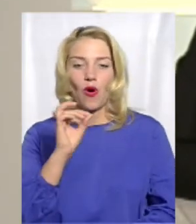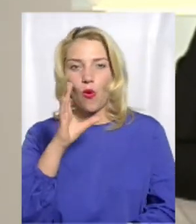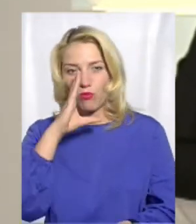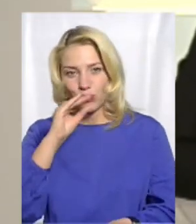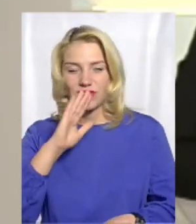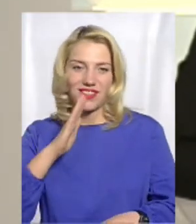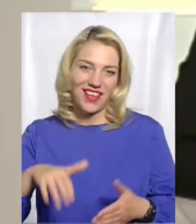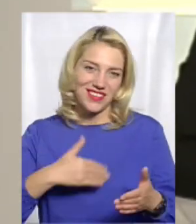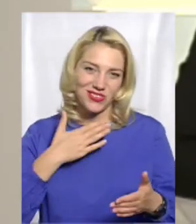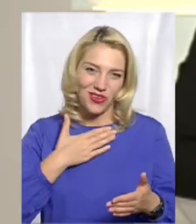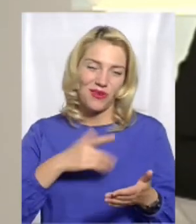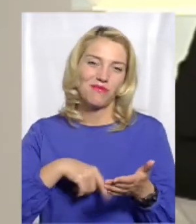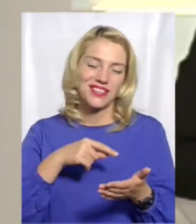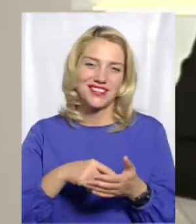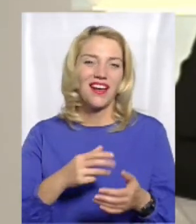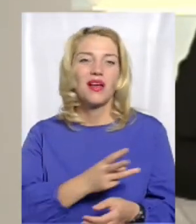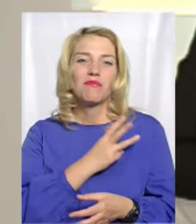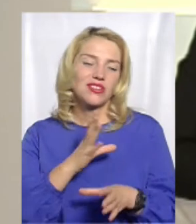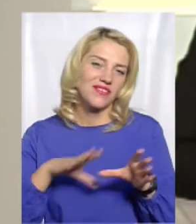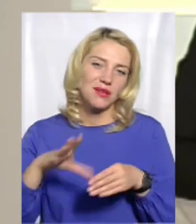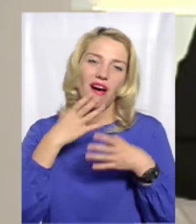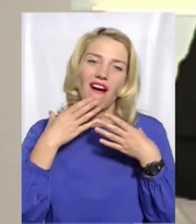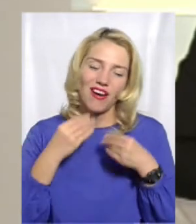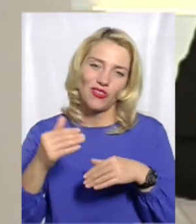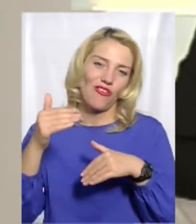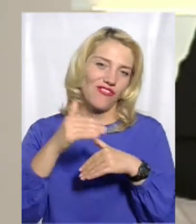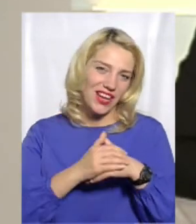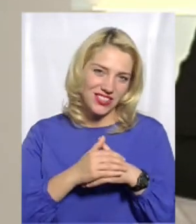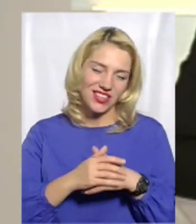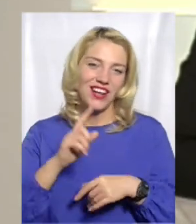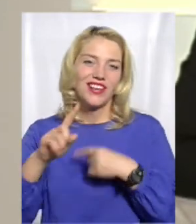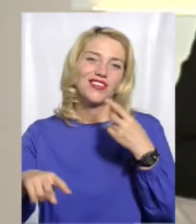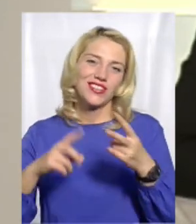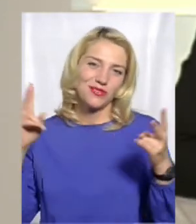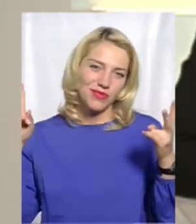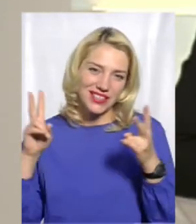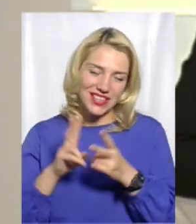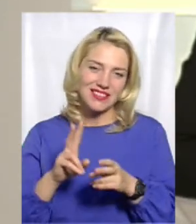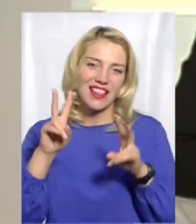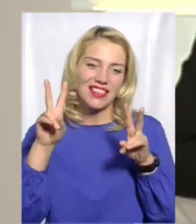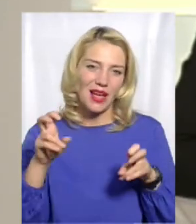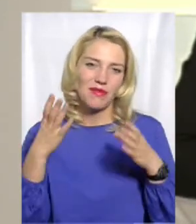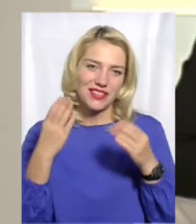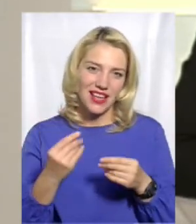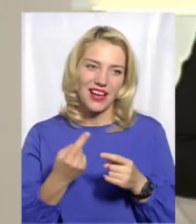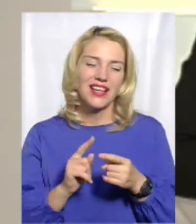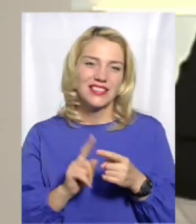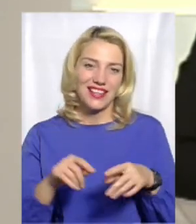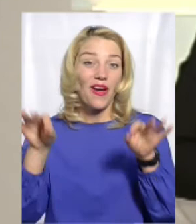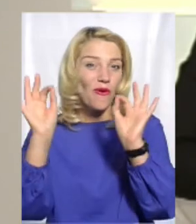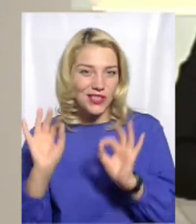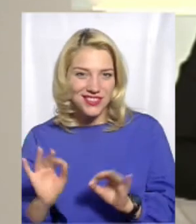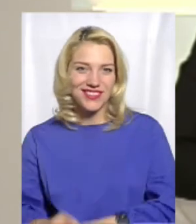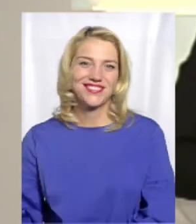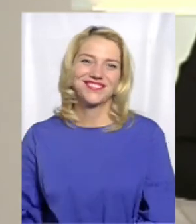екобус нашого міста. Бажаю всім гарного вечора та до зустрічі у темі дня уже цієї осені.